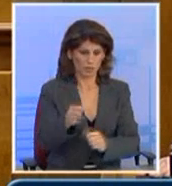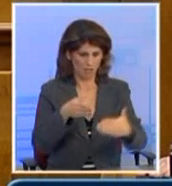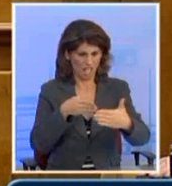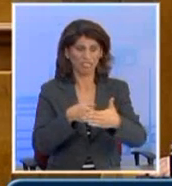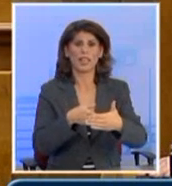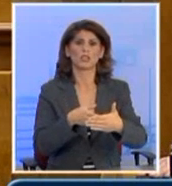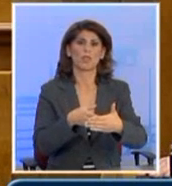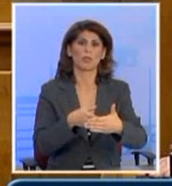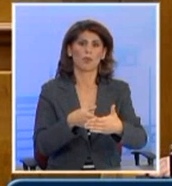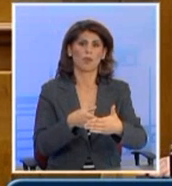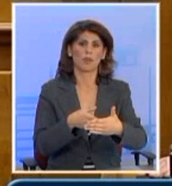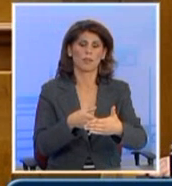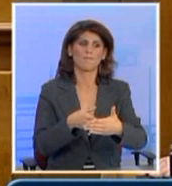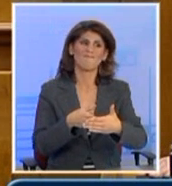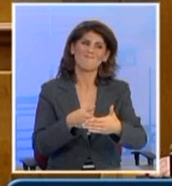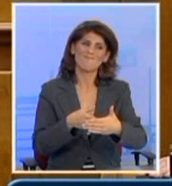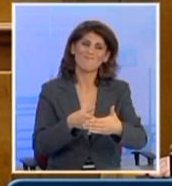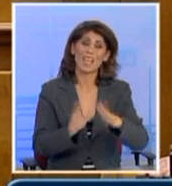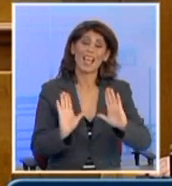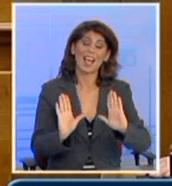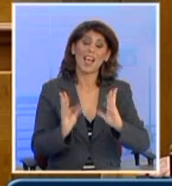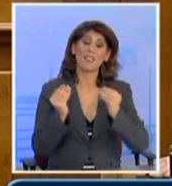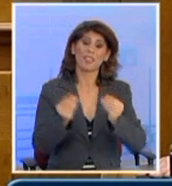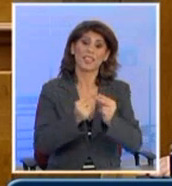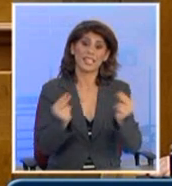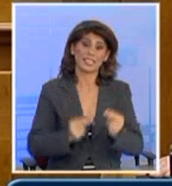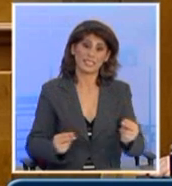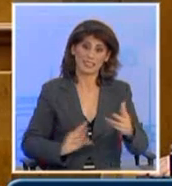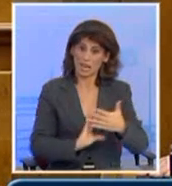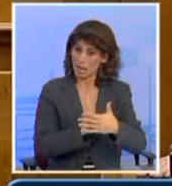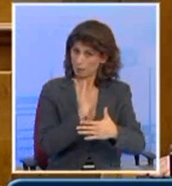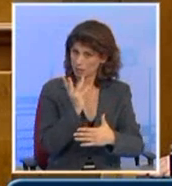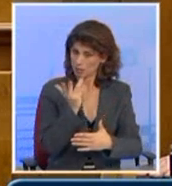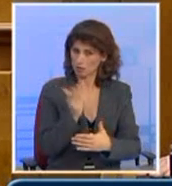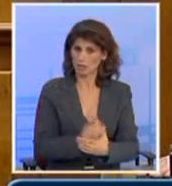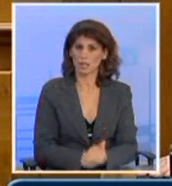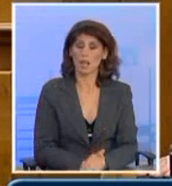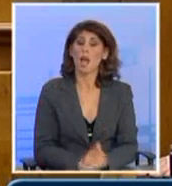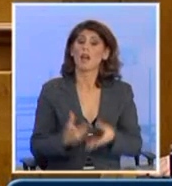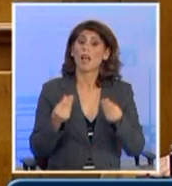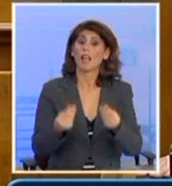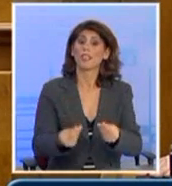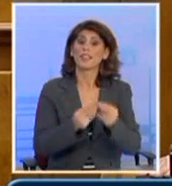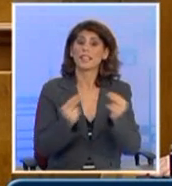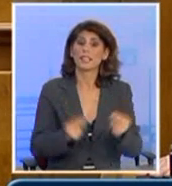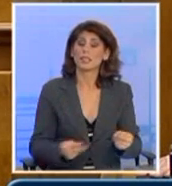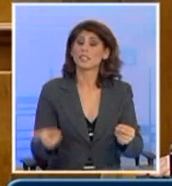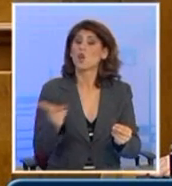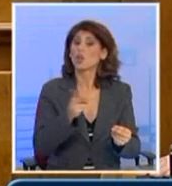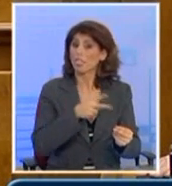αδιέξοδο. Άρα δεν δίνει λύση η ανάπτυξη, αλλά δίνει λύση η ορθά